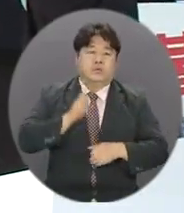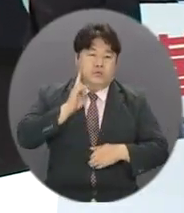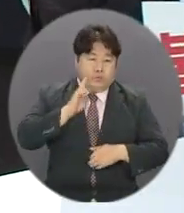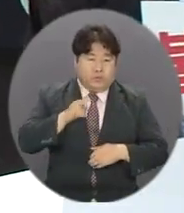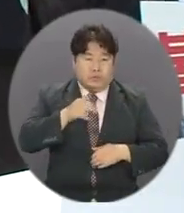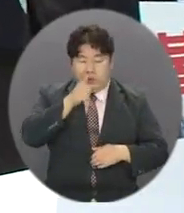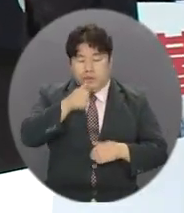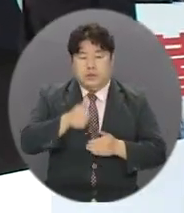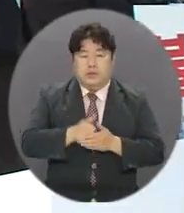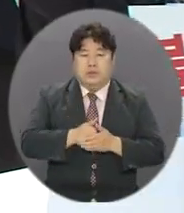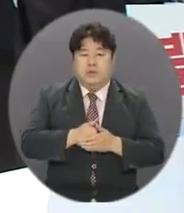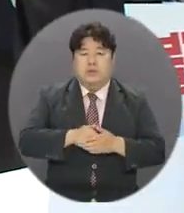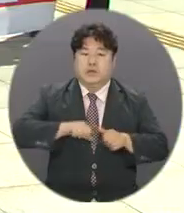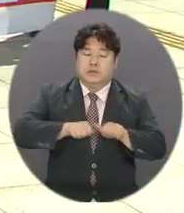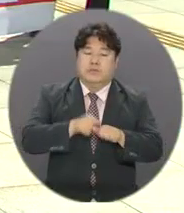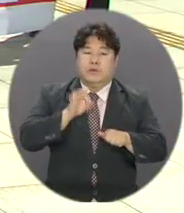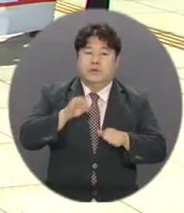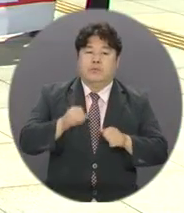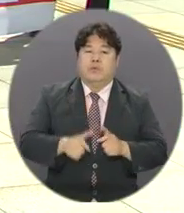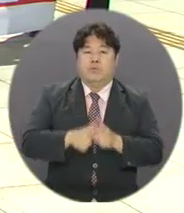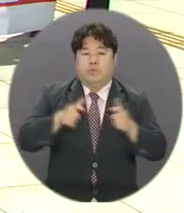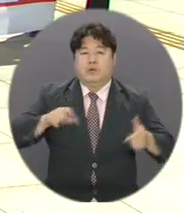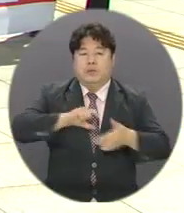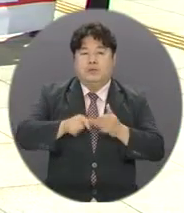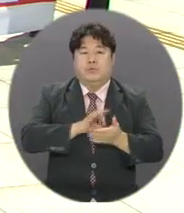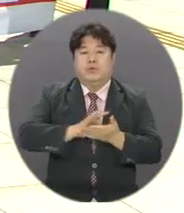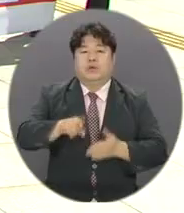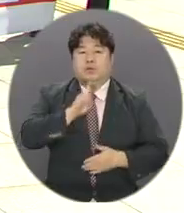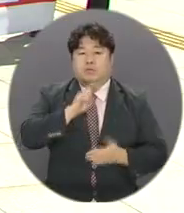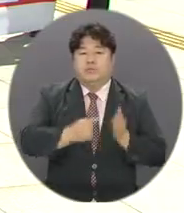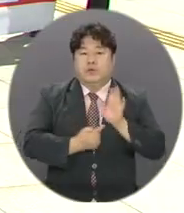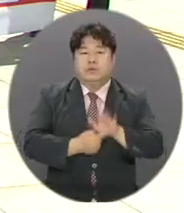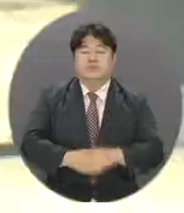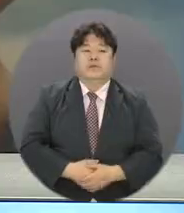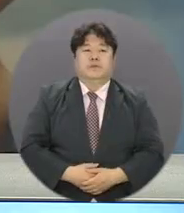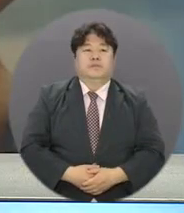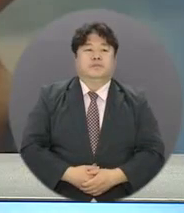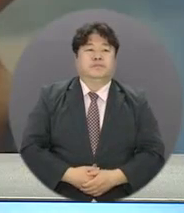중대재해기업처벌법을 확대 적용해야 한다고 밝혔습니다.